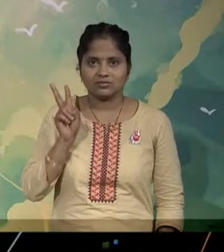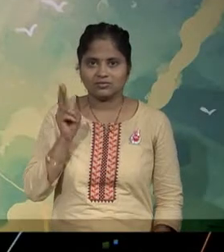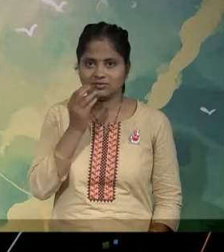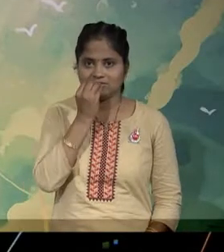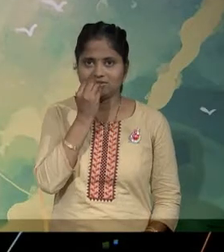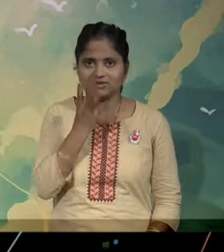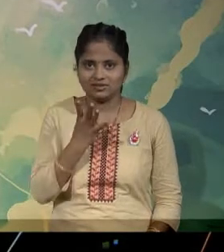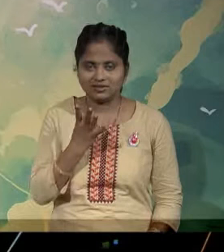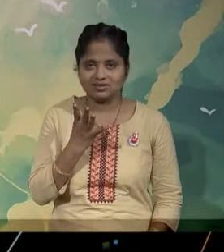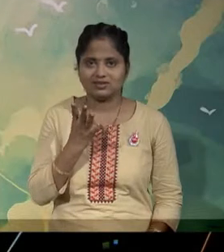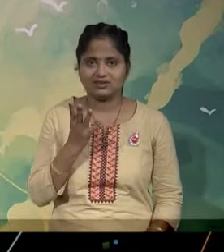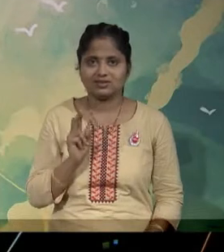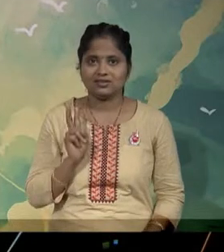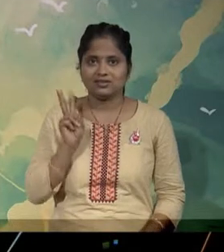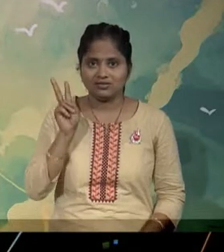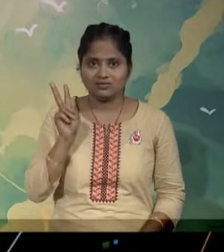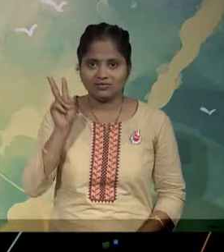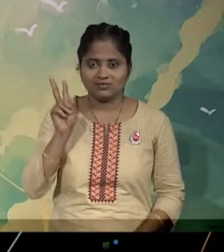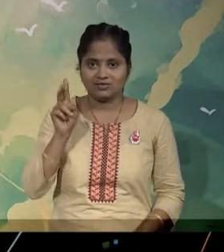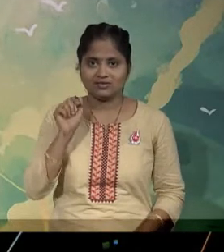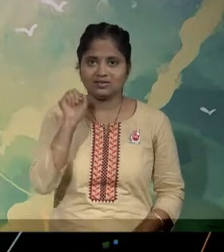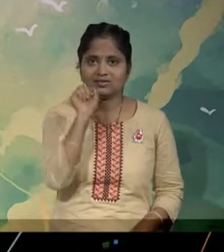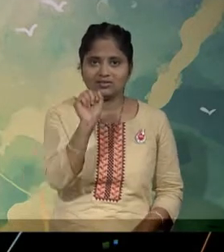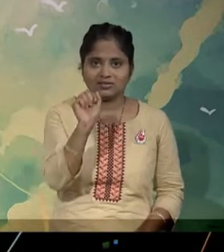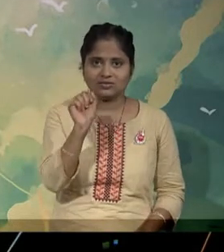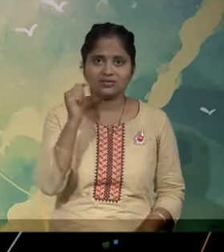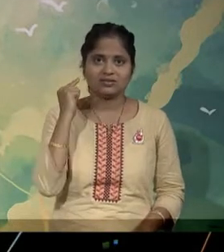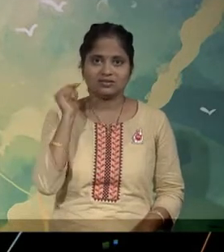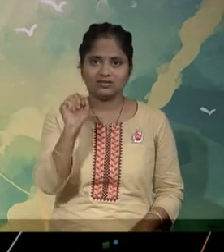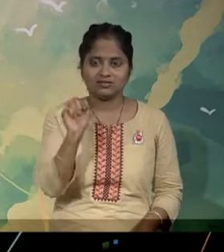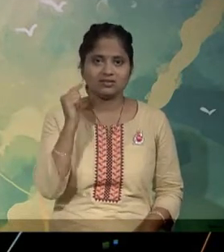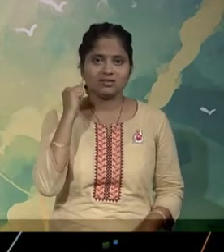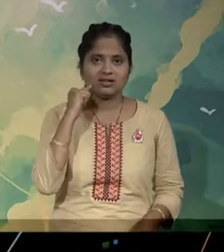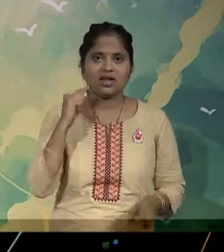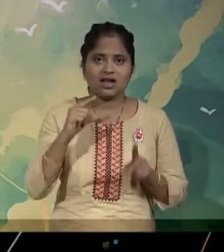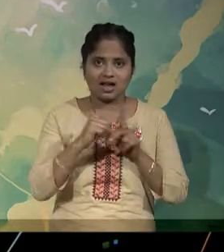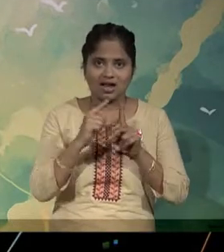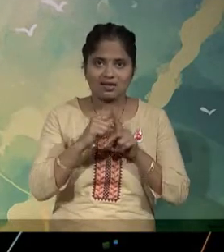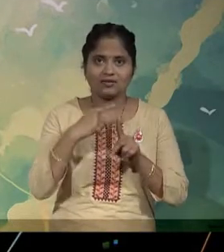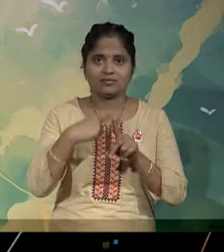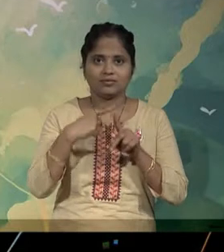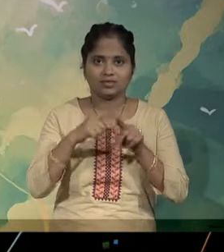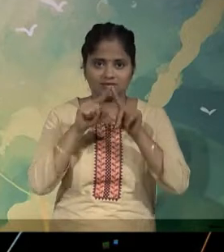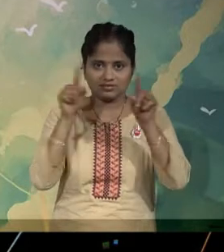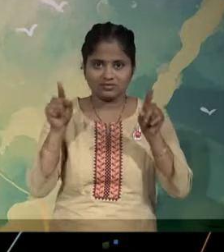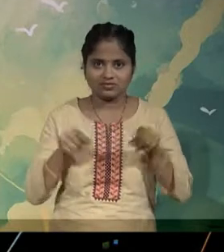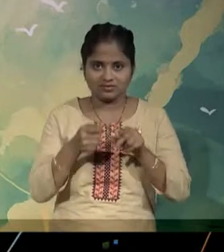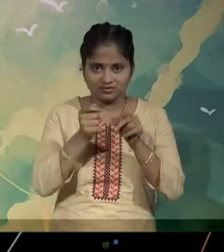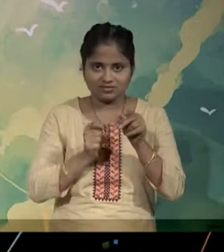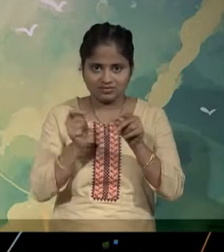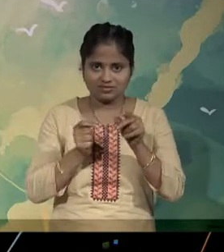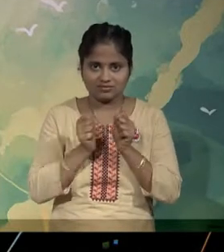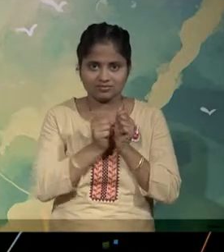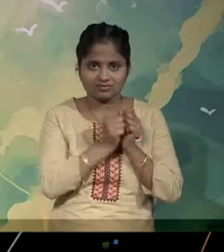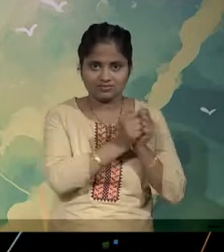मत मारप आता सामकेच सोपे जाला. मत मारपा खातीर तुमका तुमचे वोटिंग कार्ड आणि वोटर स्लिप घेऊन